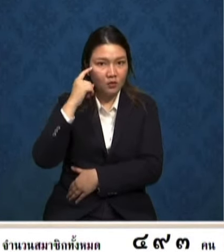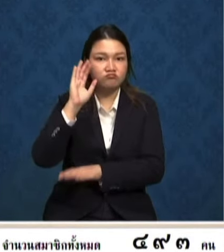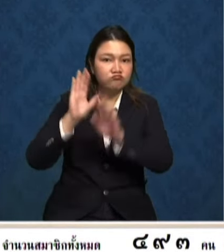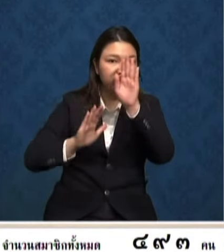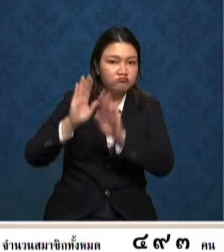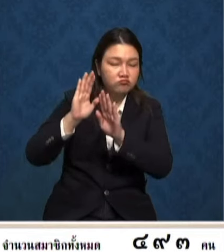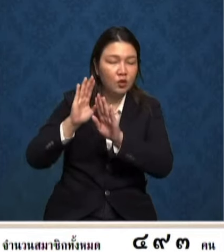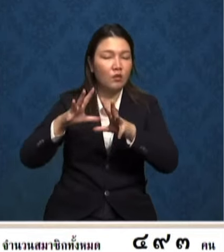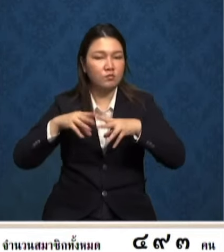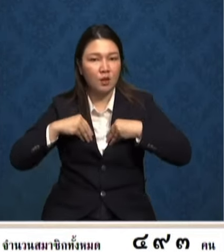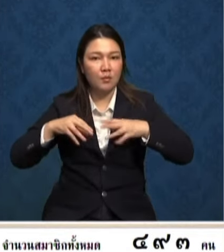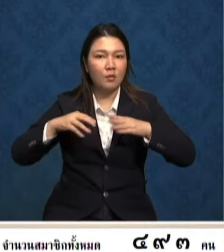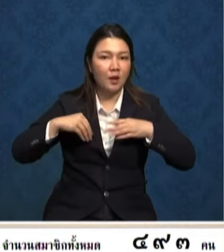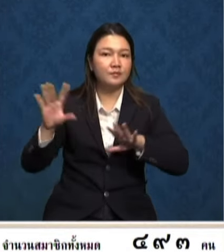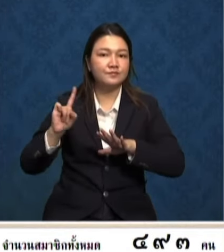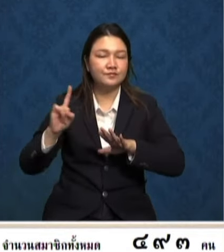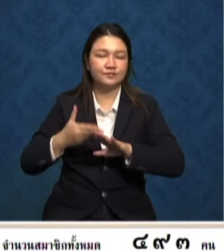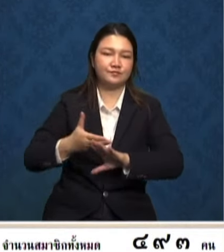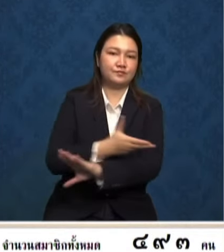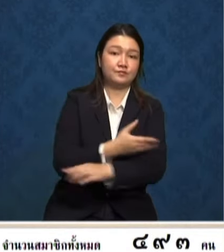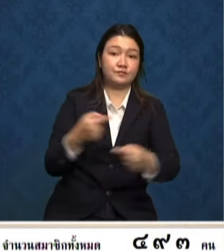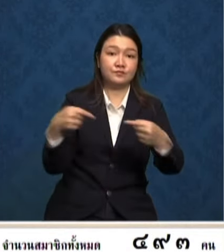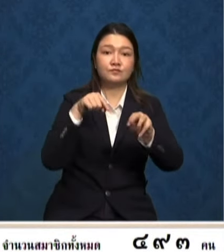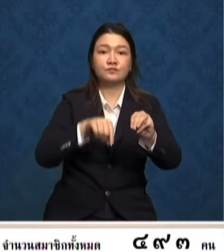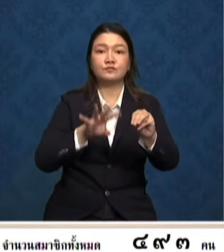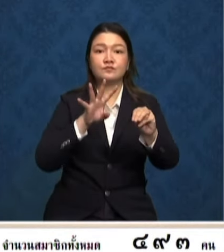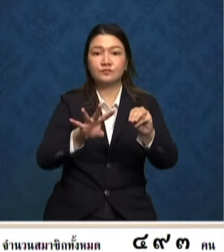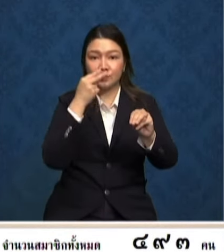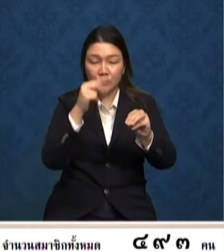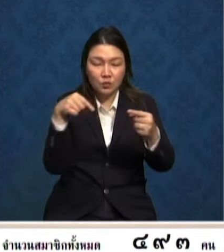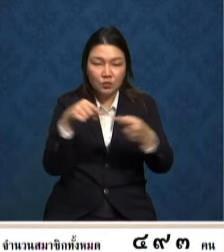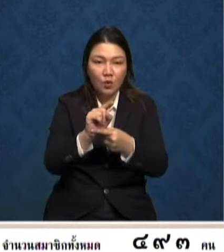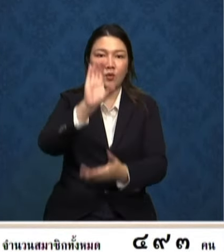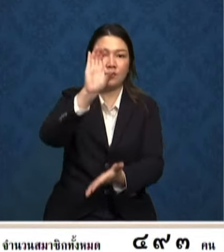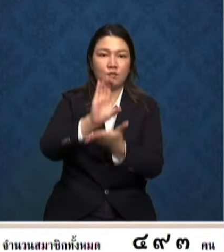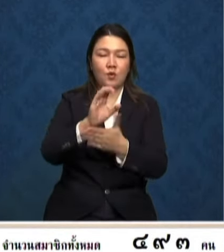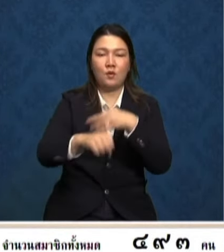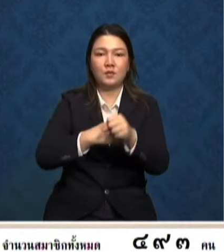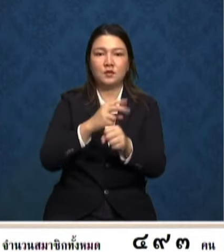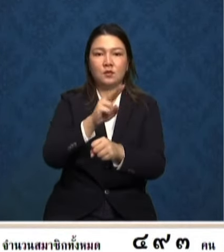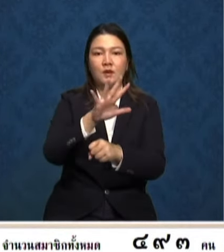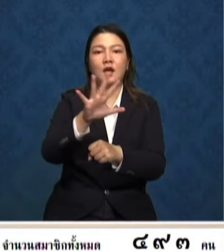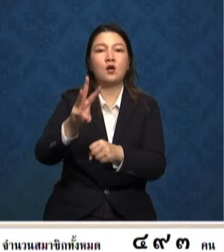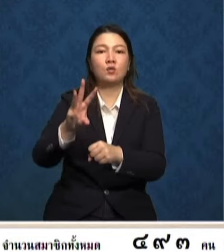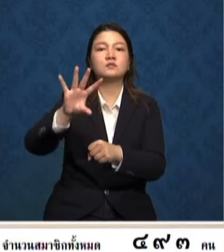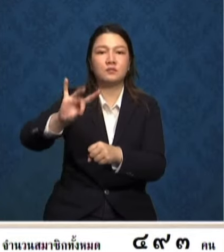อบในมาตรา4ของงบประมาณรายจ่ายประจำปีงบประมาณปี